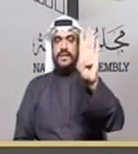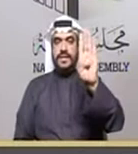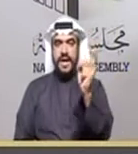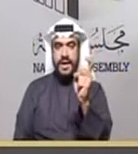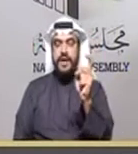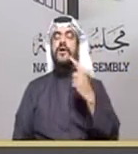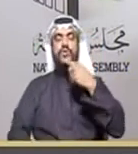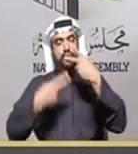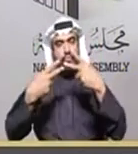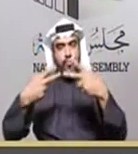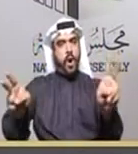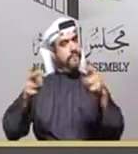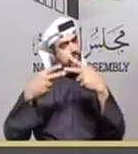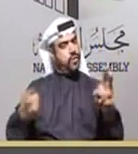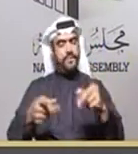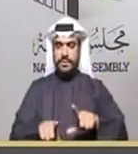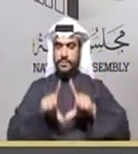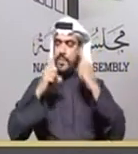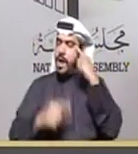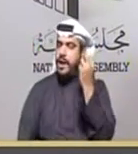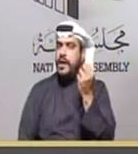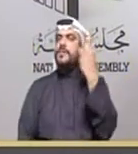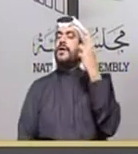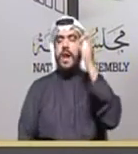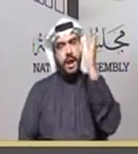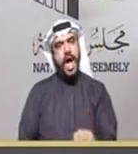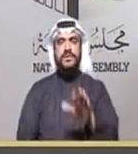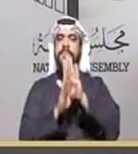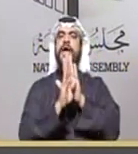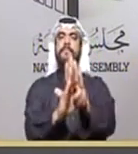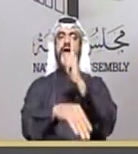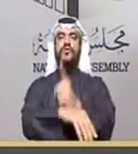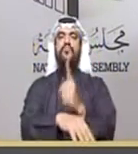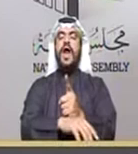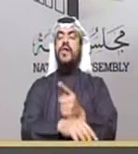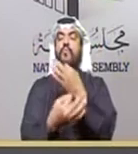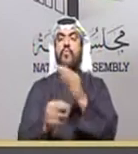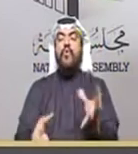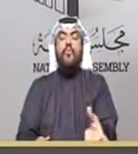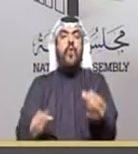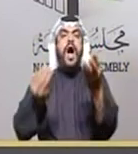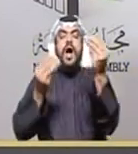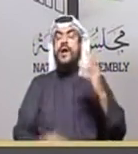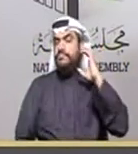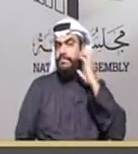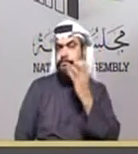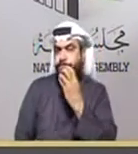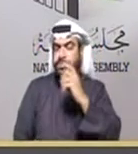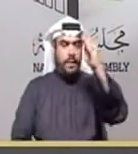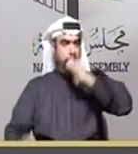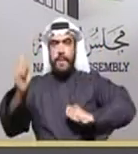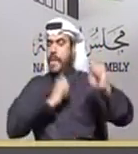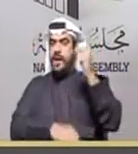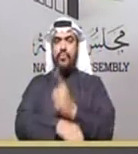وقد وافقت اللجنة على المقترح في أساسه الدستوري والقانوني وأبدت